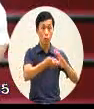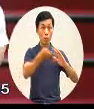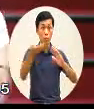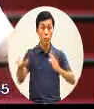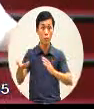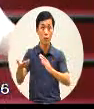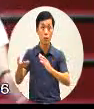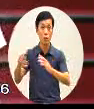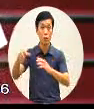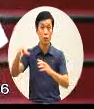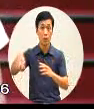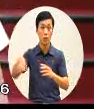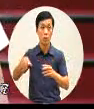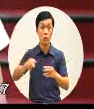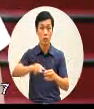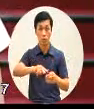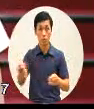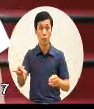松，我们